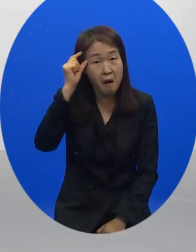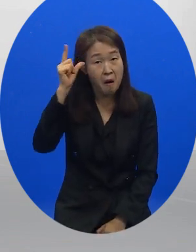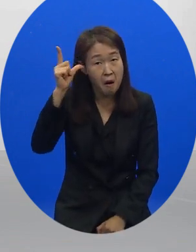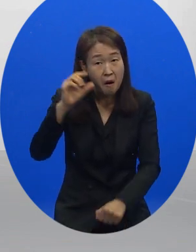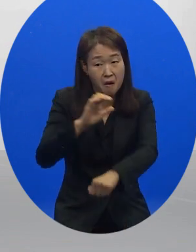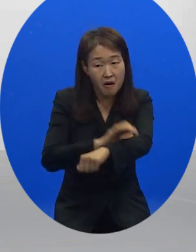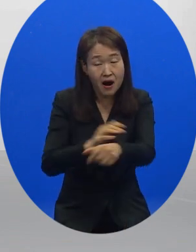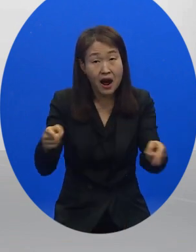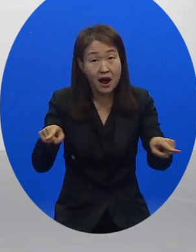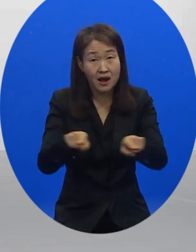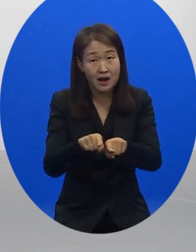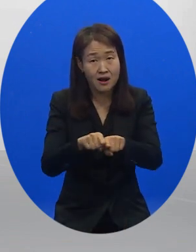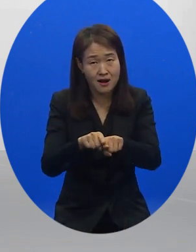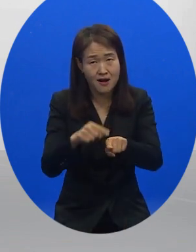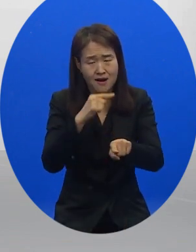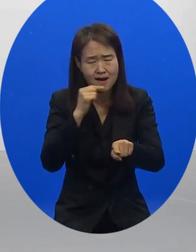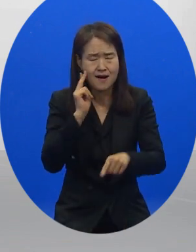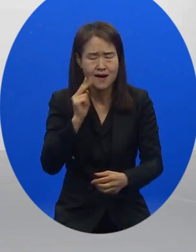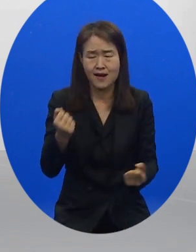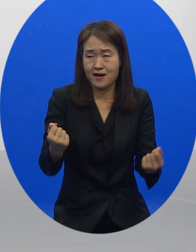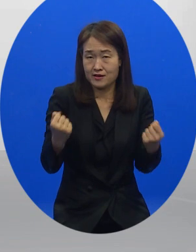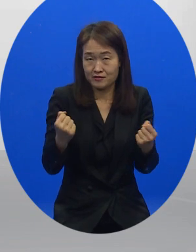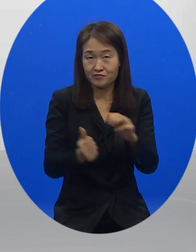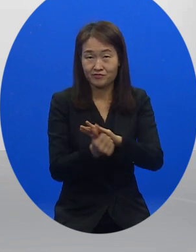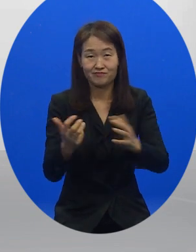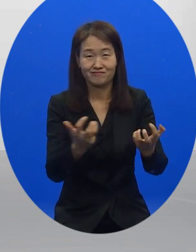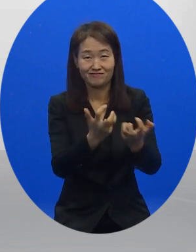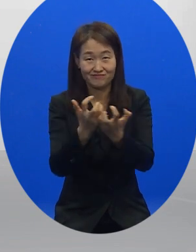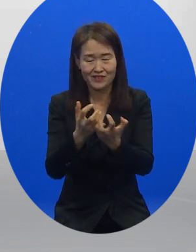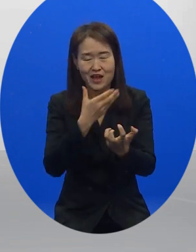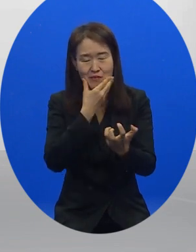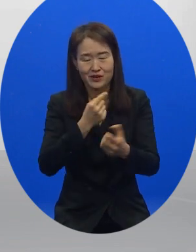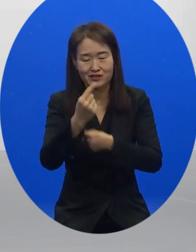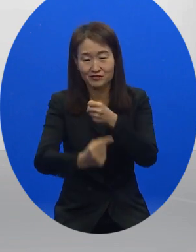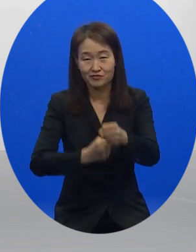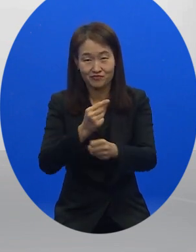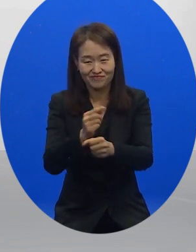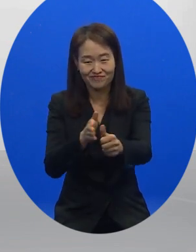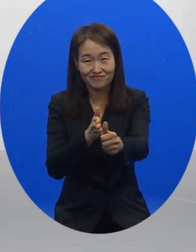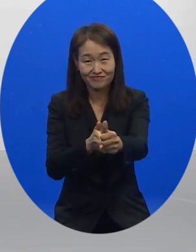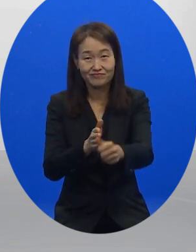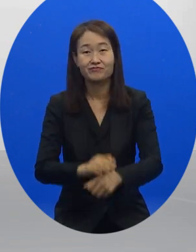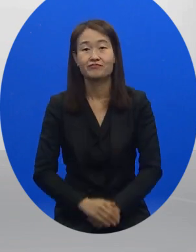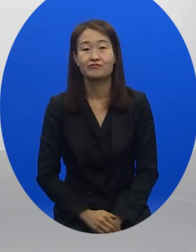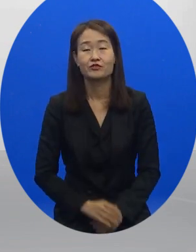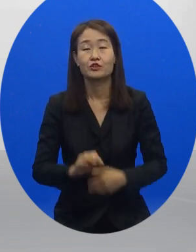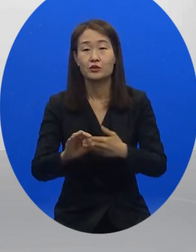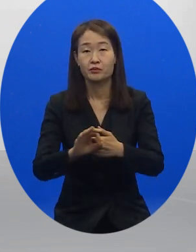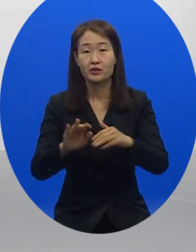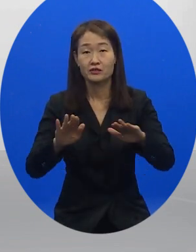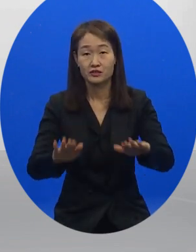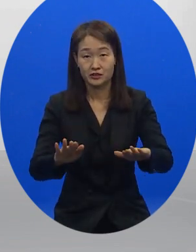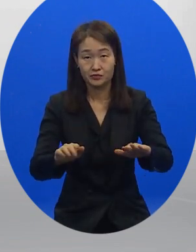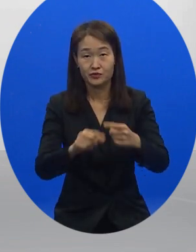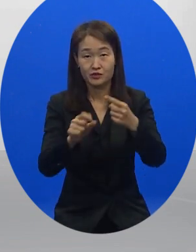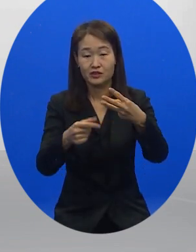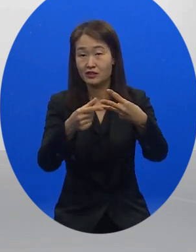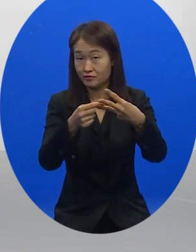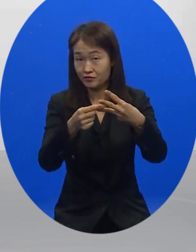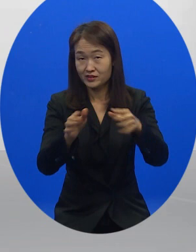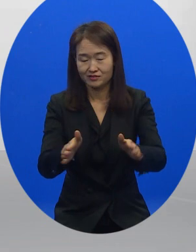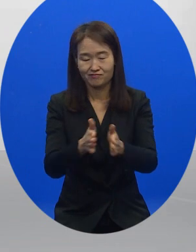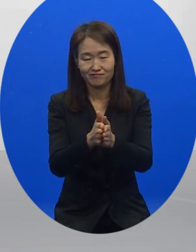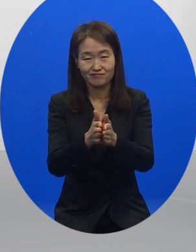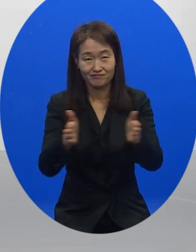상징하는 붉은 원숭이의 기운을 받아 희망차고 행복한 한 해가 되길 기원해봅니다. 그럼 1월 셋째 주 날씨온